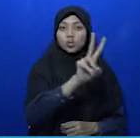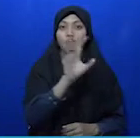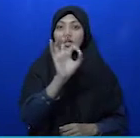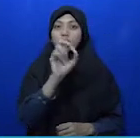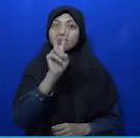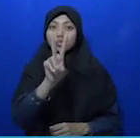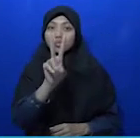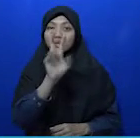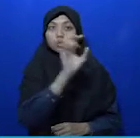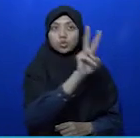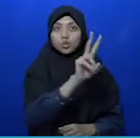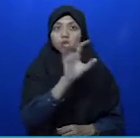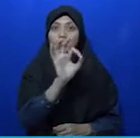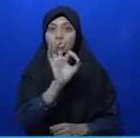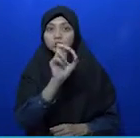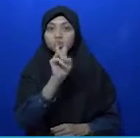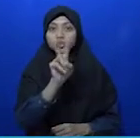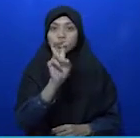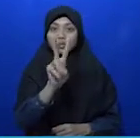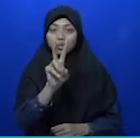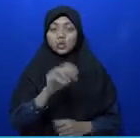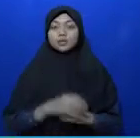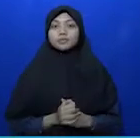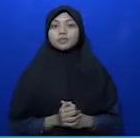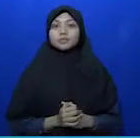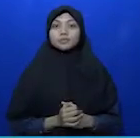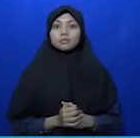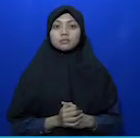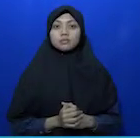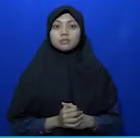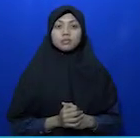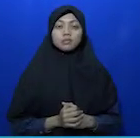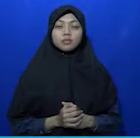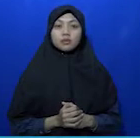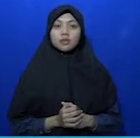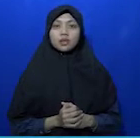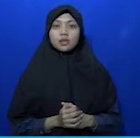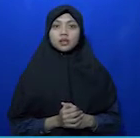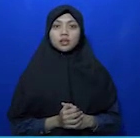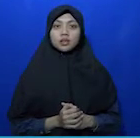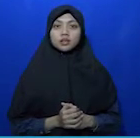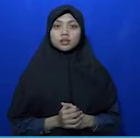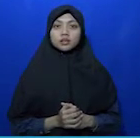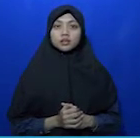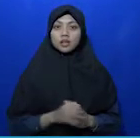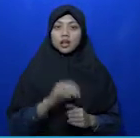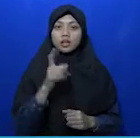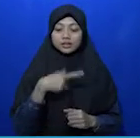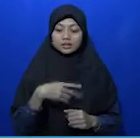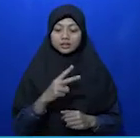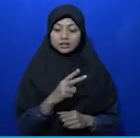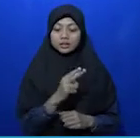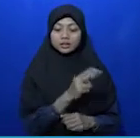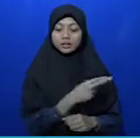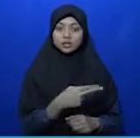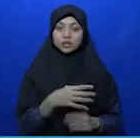22 ini. Jadi, sebelum 2022, Rio Tinto tetap mendapatkan 40% dari produksi,